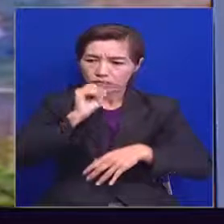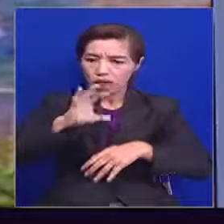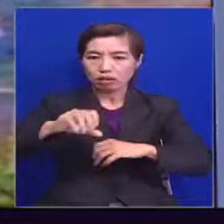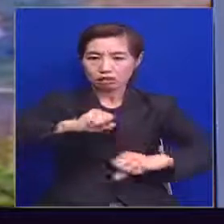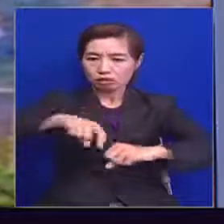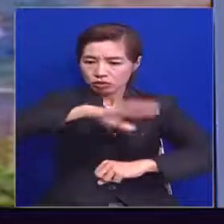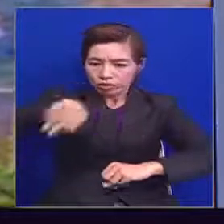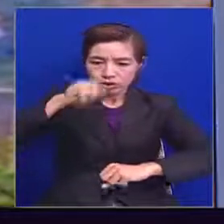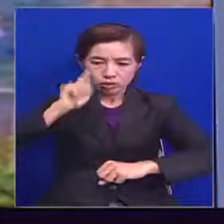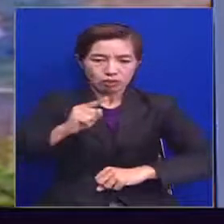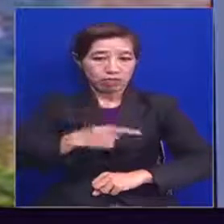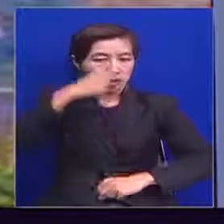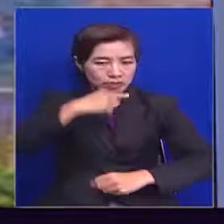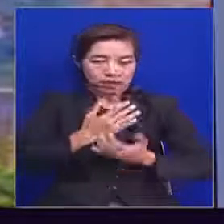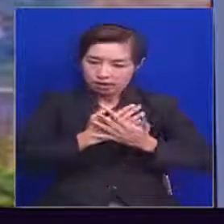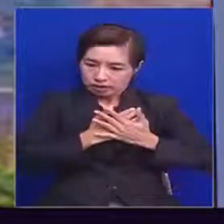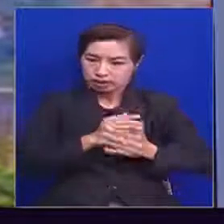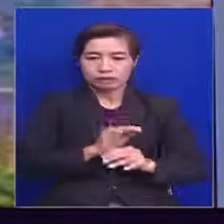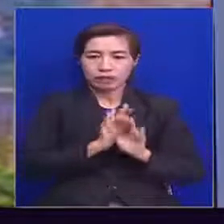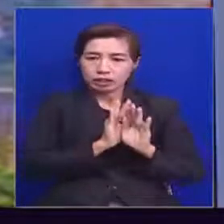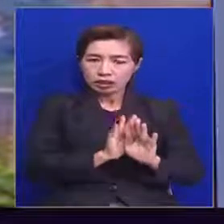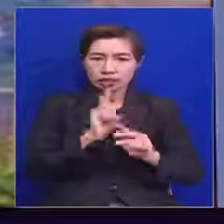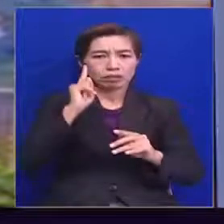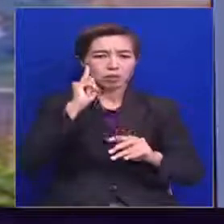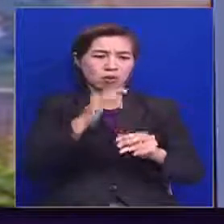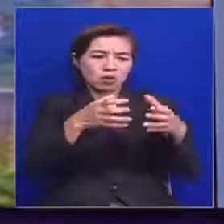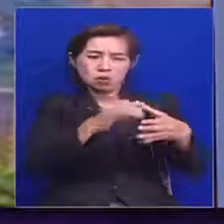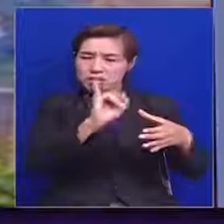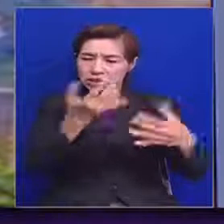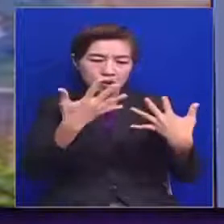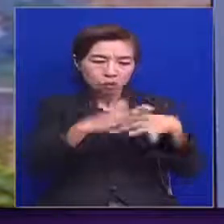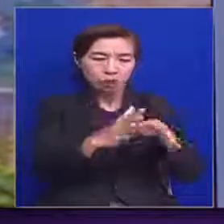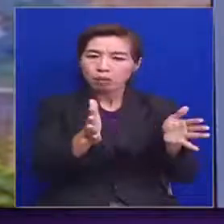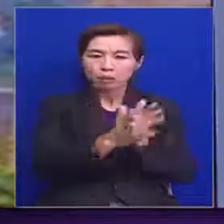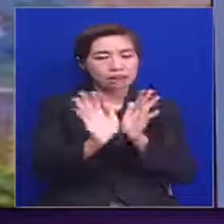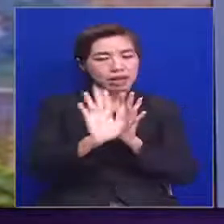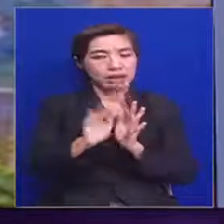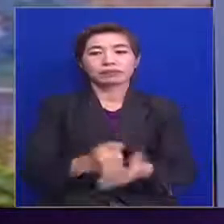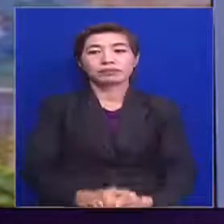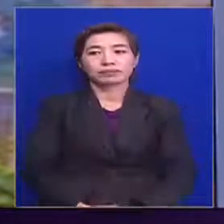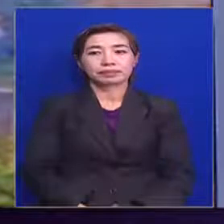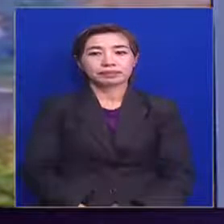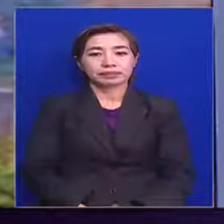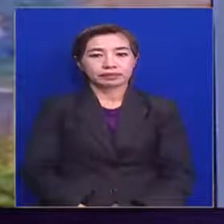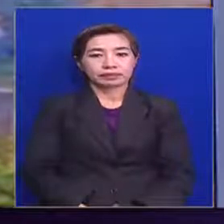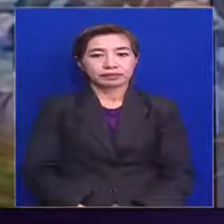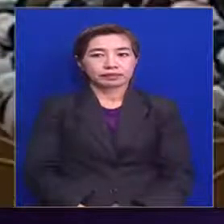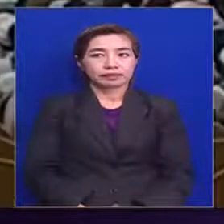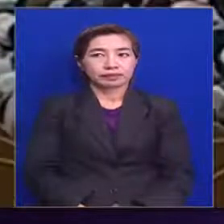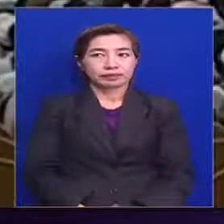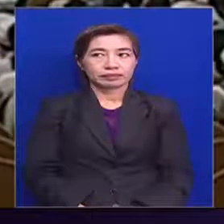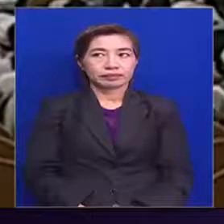ไทยและทำประโยชน์เพื่อชาติบ้านเมืองไม่เข้าไปอยู่ในกลุ่มคนไม่ดีเพื่อเป็นกำลังสำคัญของชาติต่อไปครับ